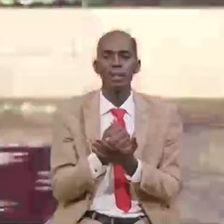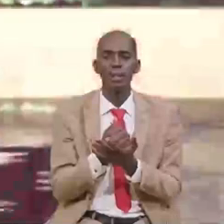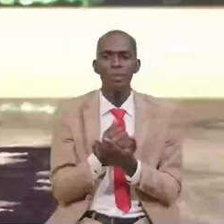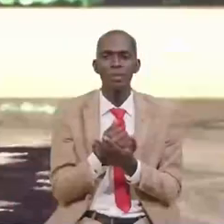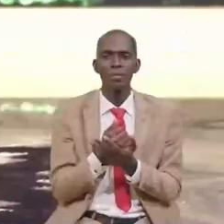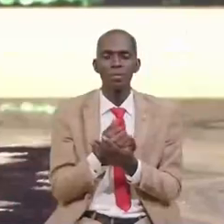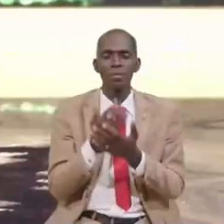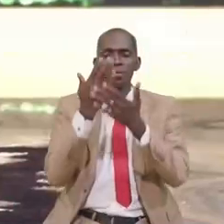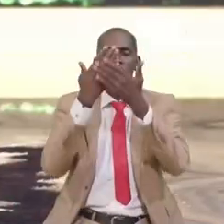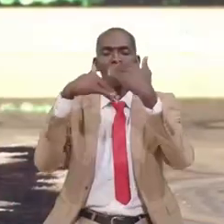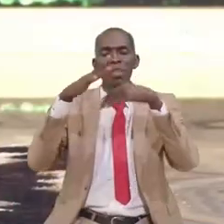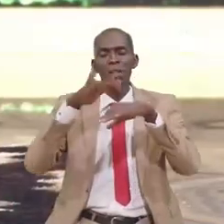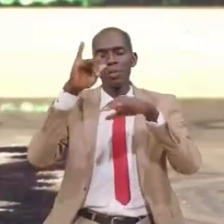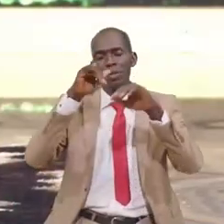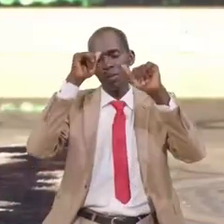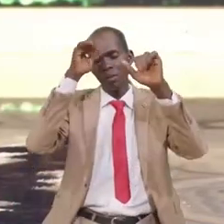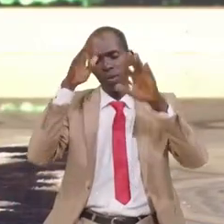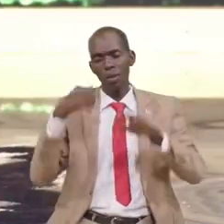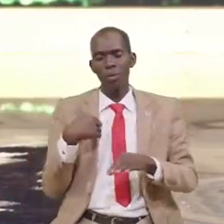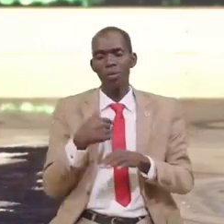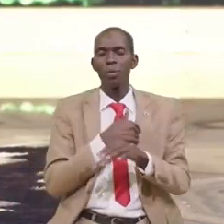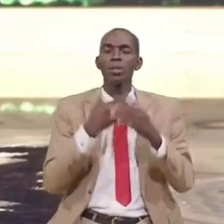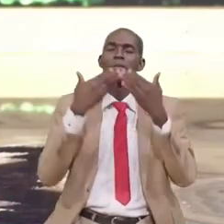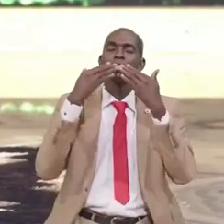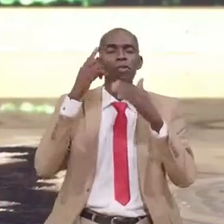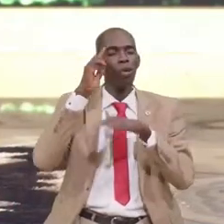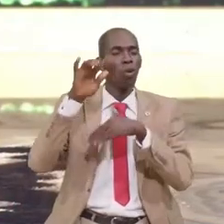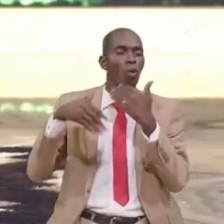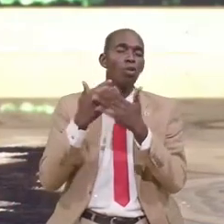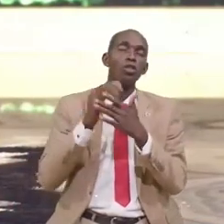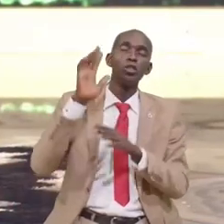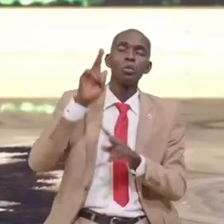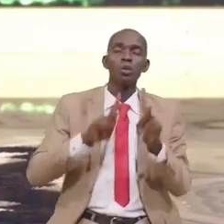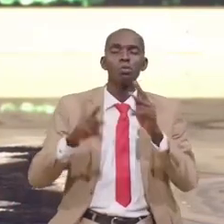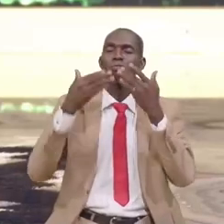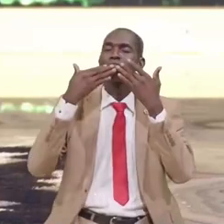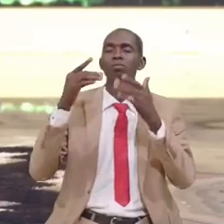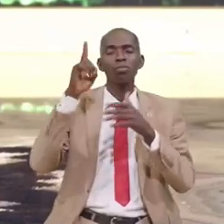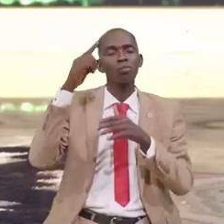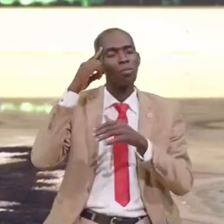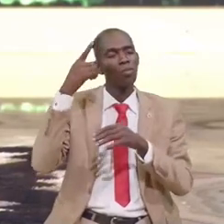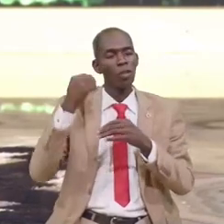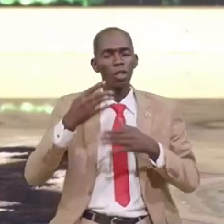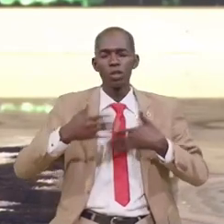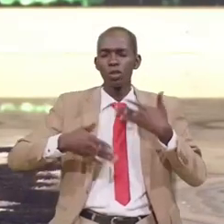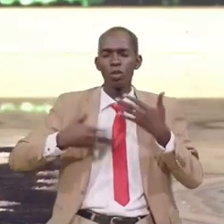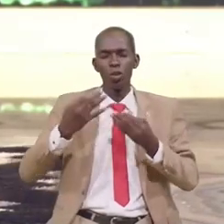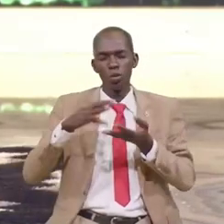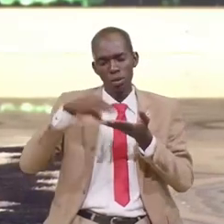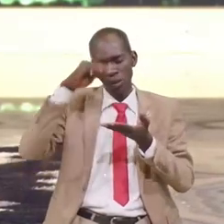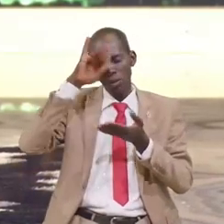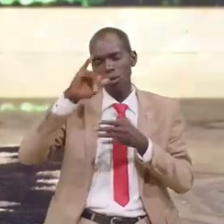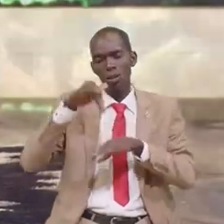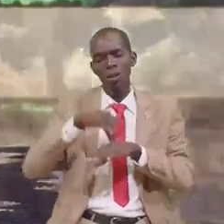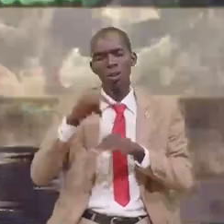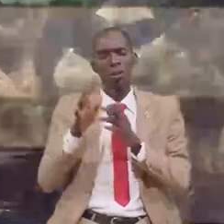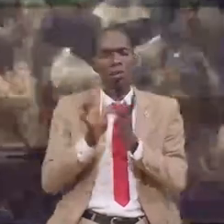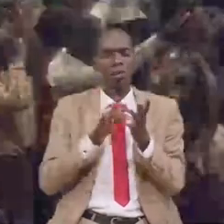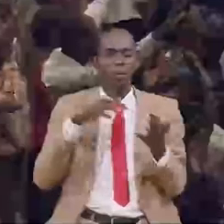Père Céleste, nous te disons merci pour ton peuple. Merci pour la joie d'apprendre à l'étude biblique ce